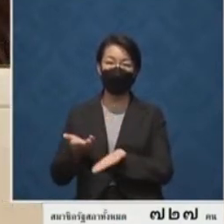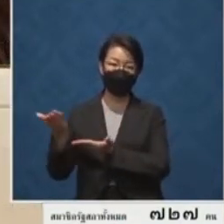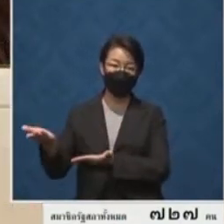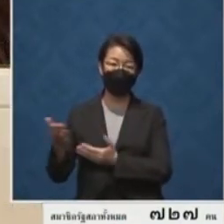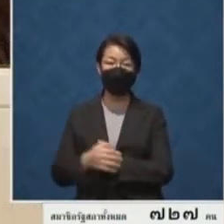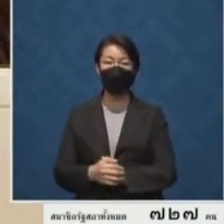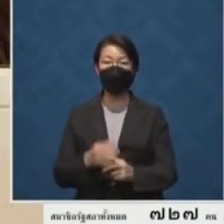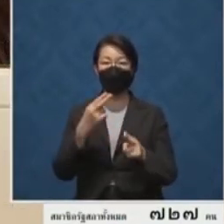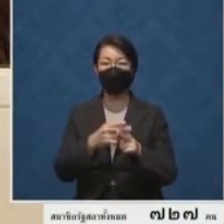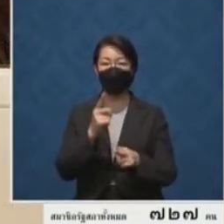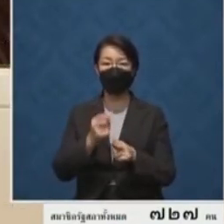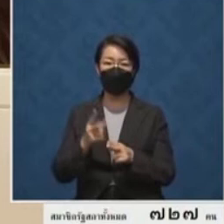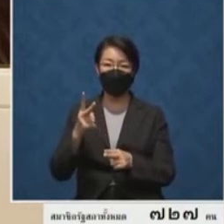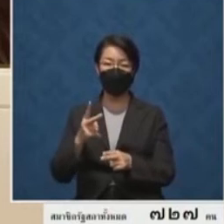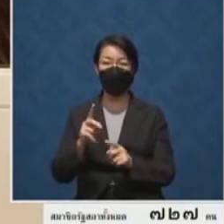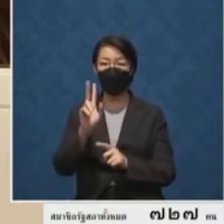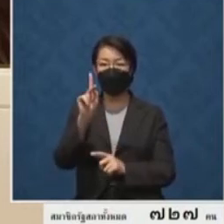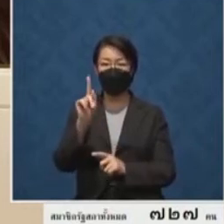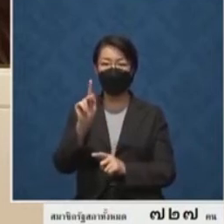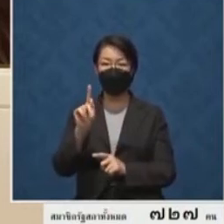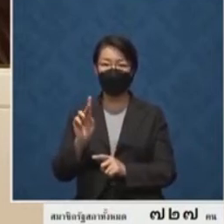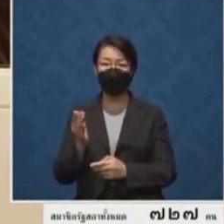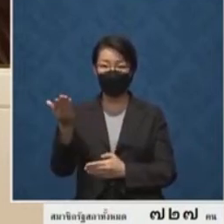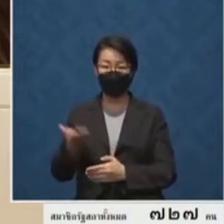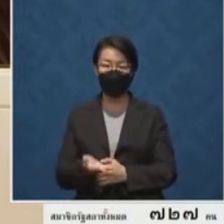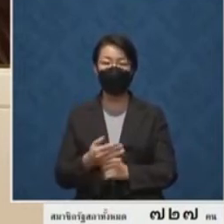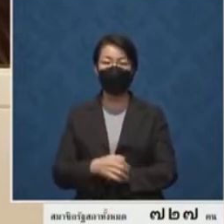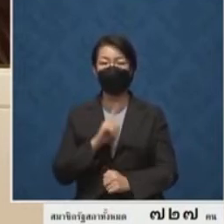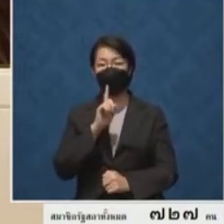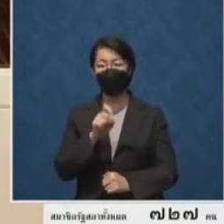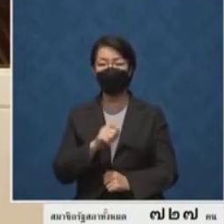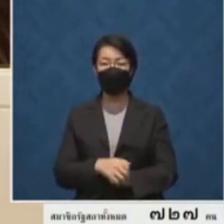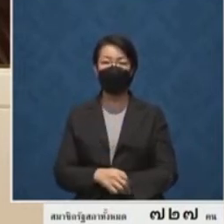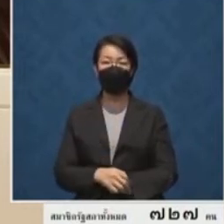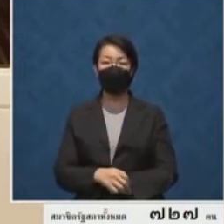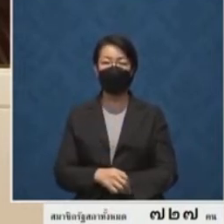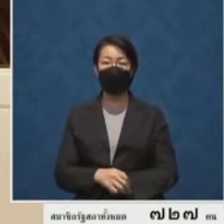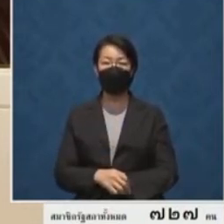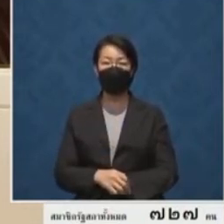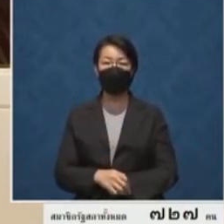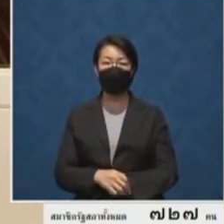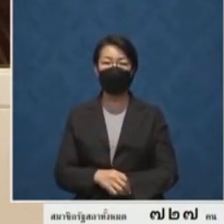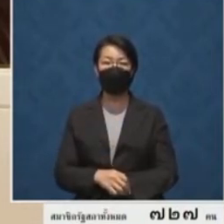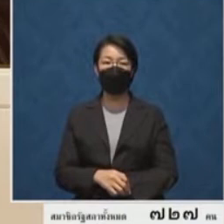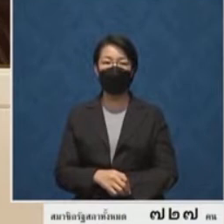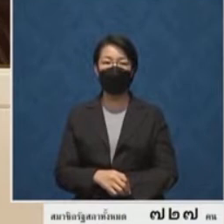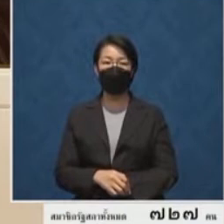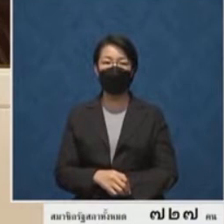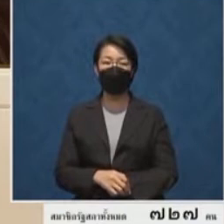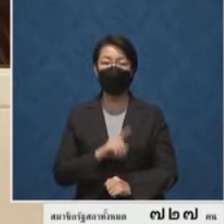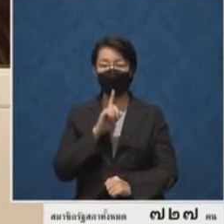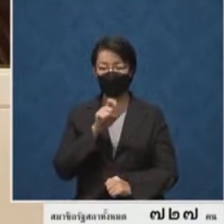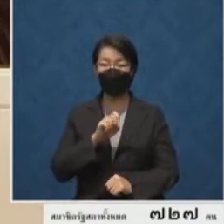านรายชื่อแต่ละท่านนะครับแล้วก็จะถามว่าผู้ใดเห็นควรก็จะถามมติว่